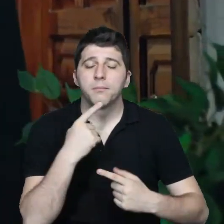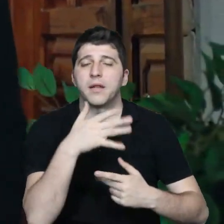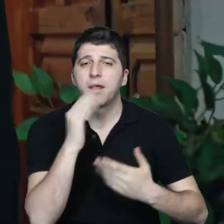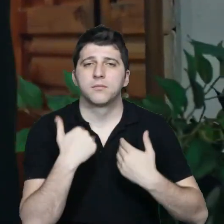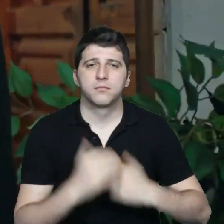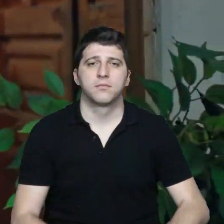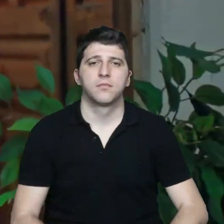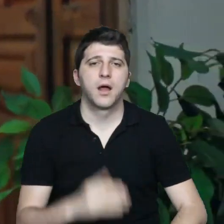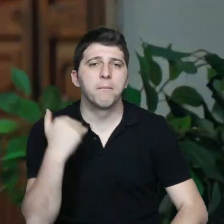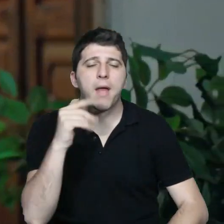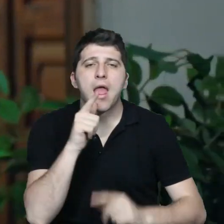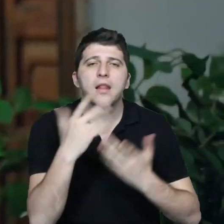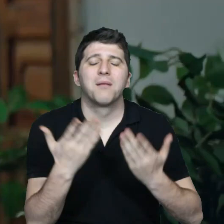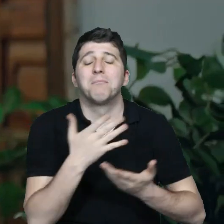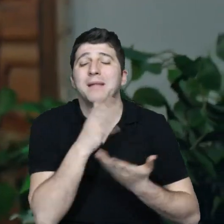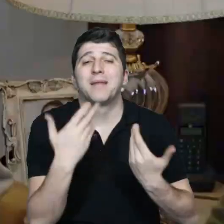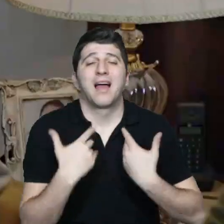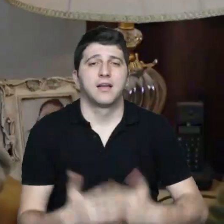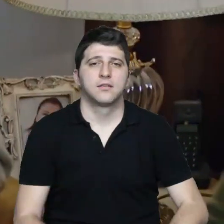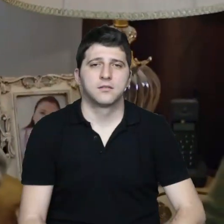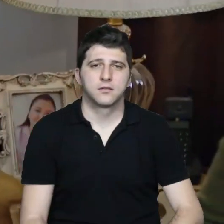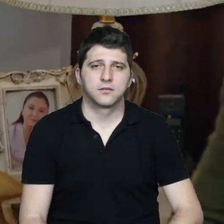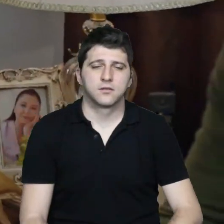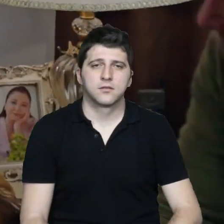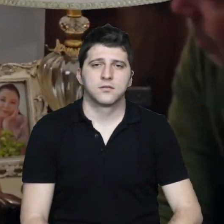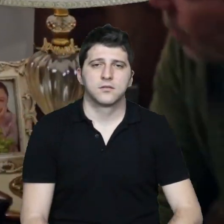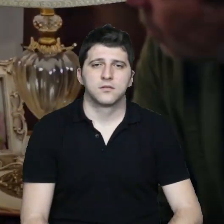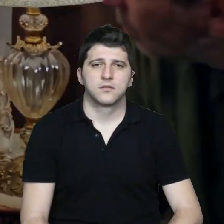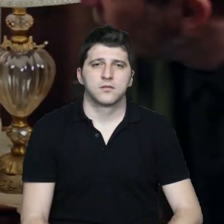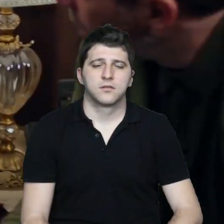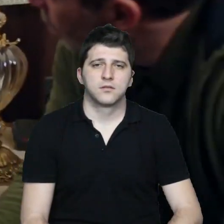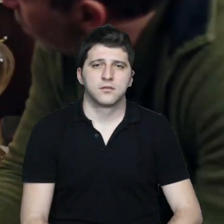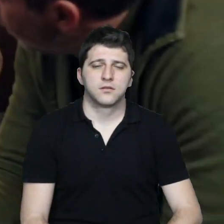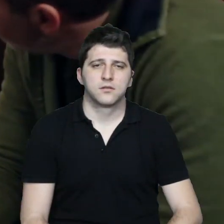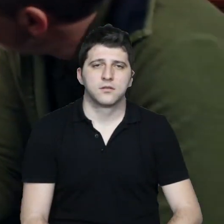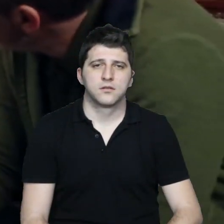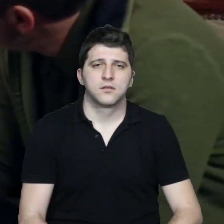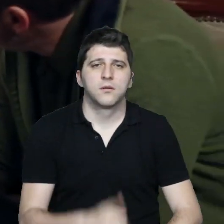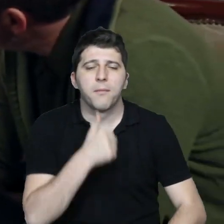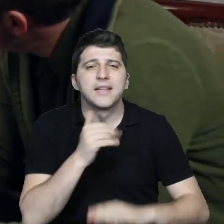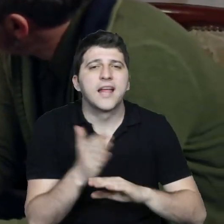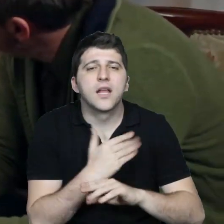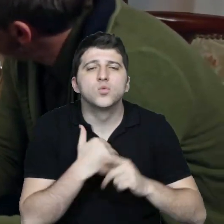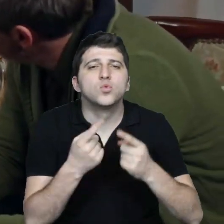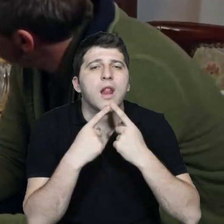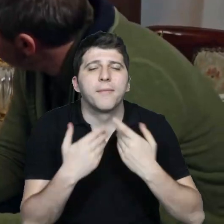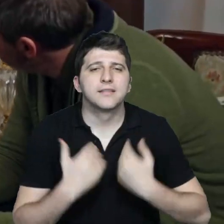ya. Yormayın abi ya. Ne bileyim oğlum ya. Faik koltukta. Baba neden bana